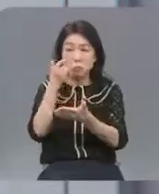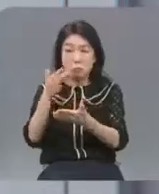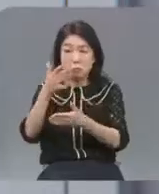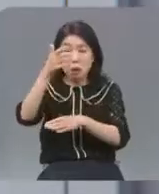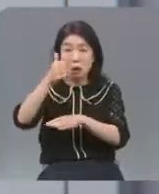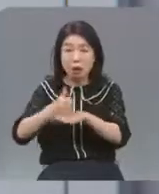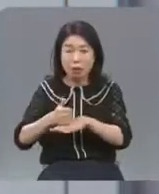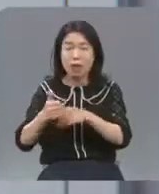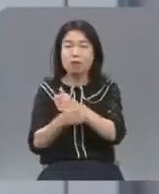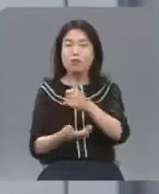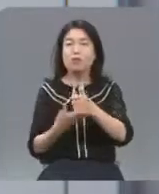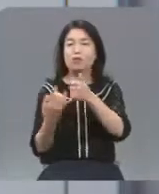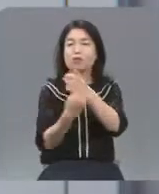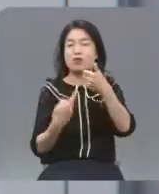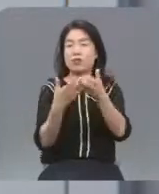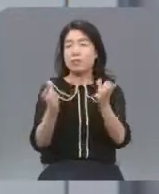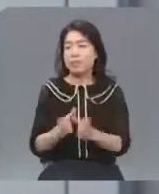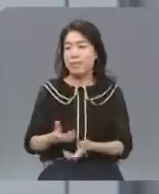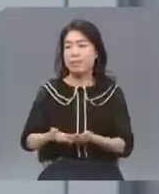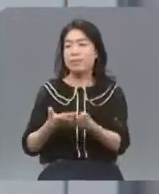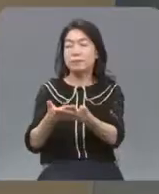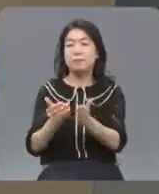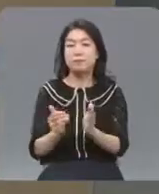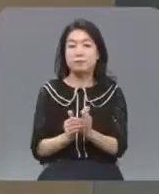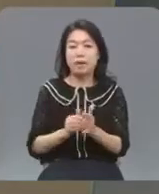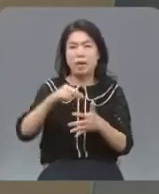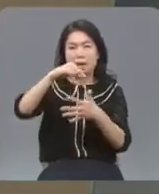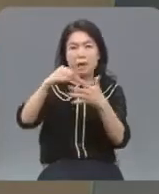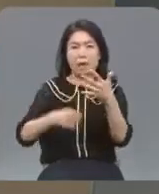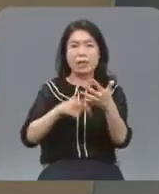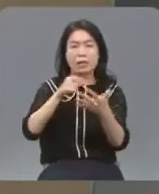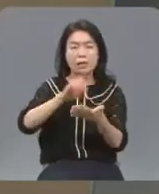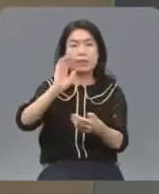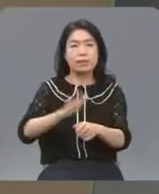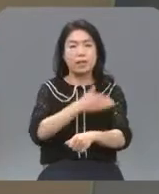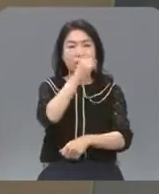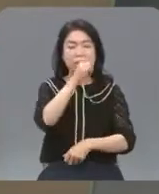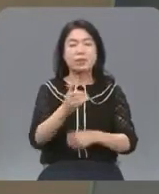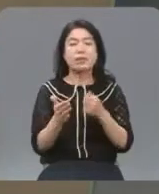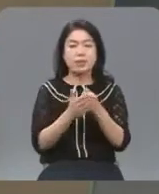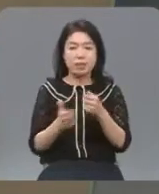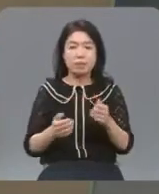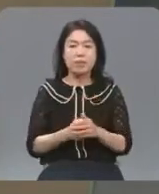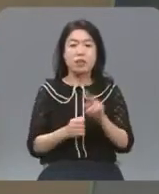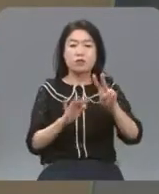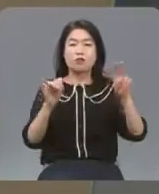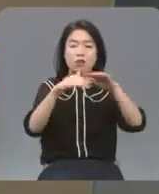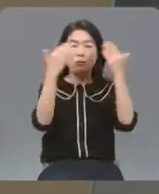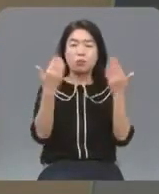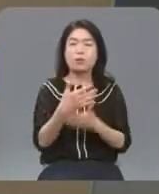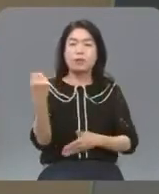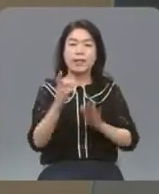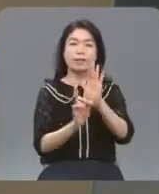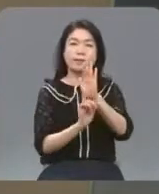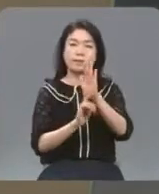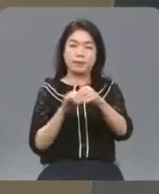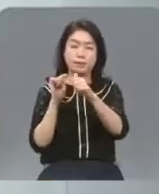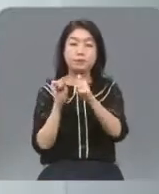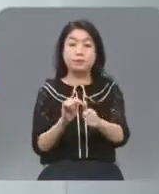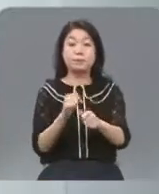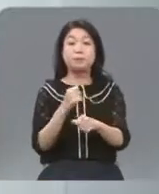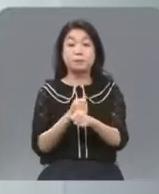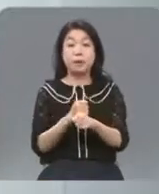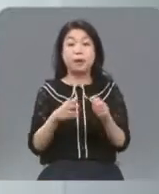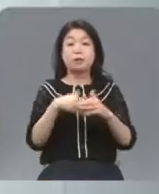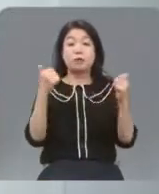임원추천위원회 전달했습니다 주차 상 하 자 일단 하나니 가기 위해 나 알수가 좀 한 적